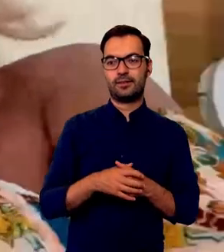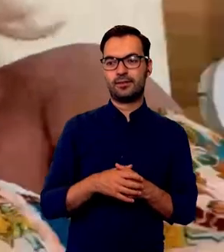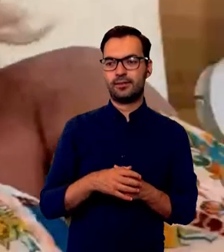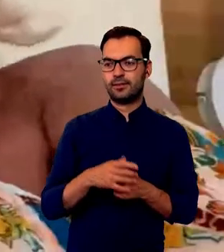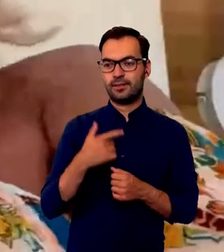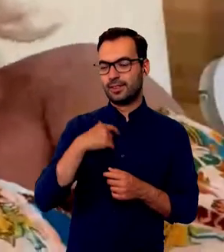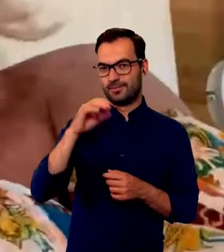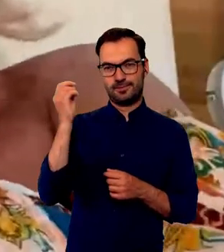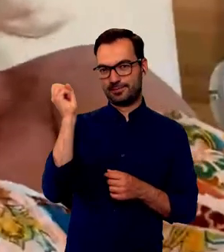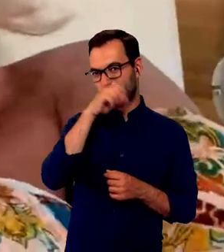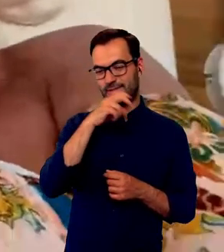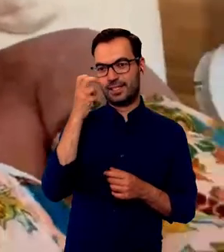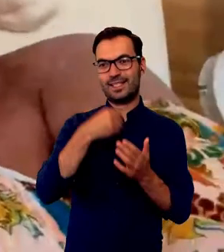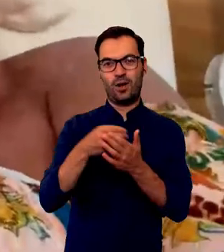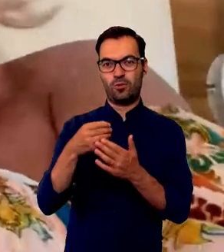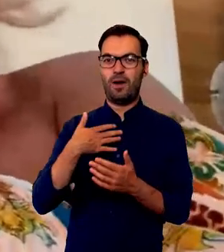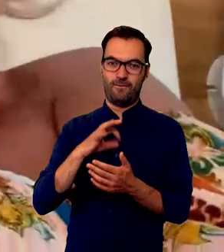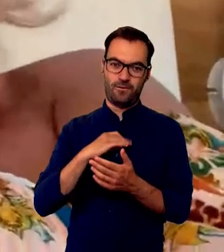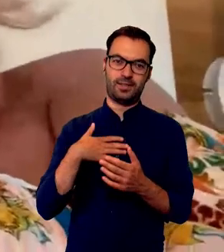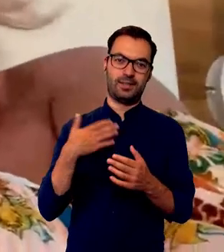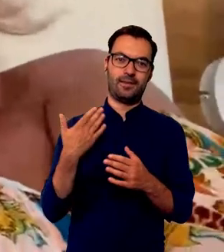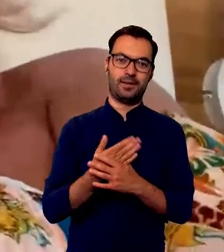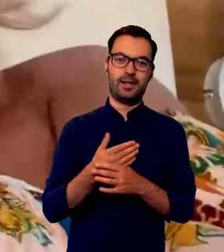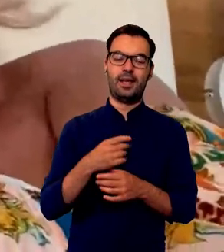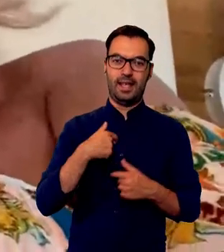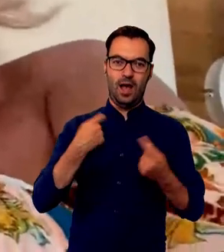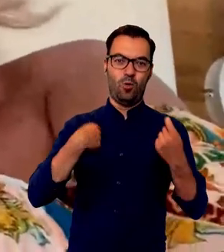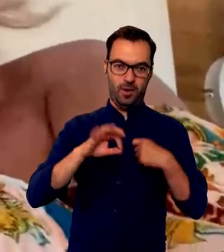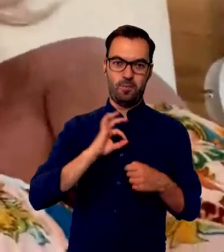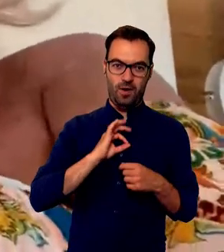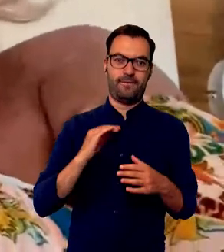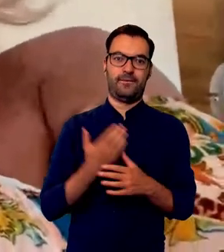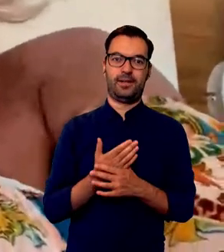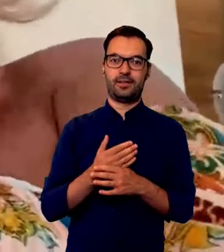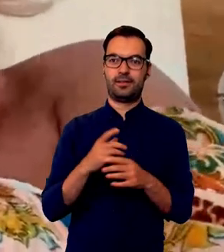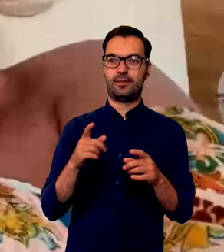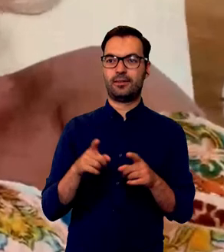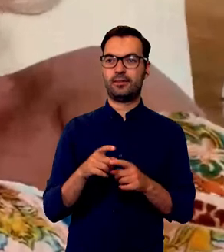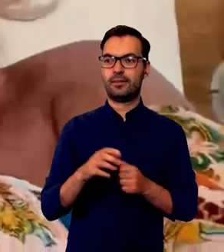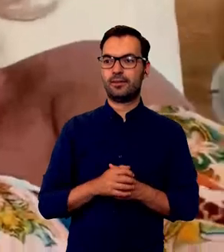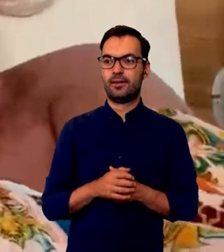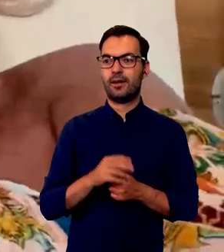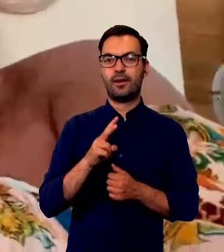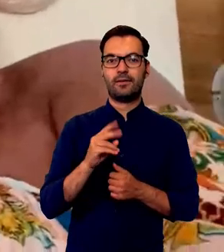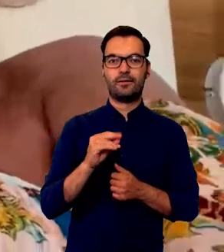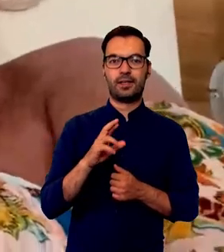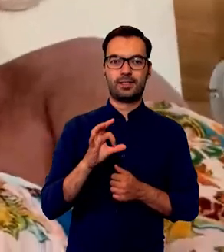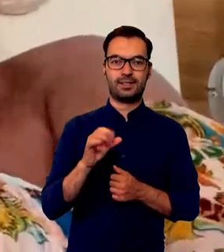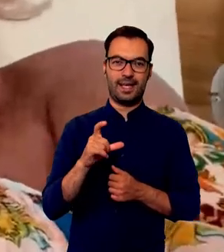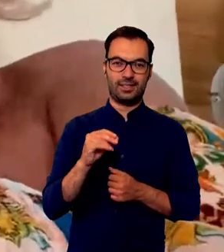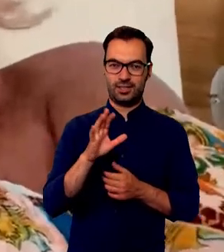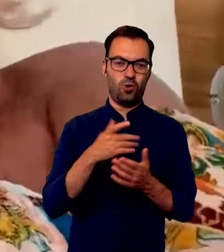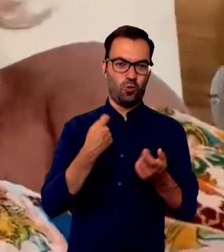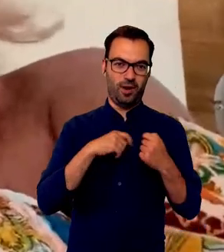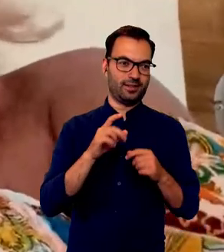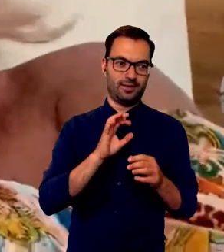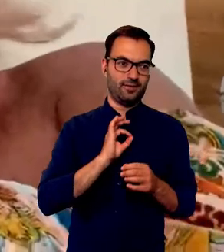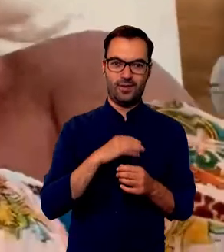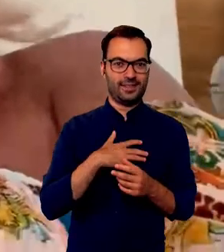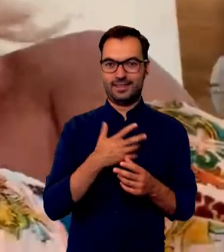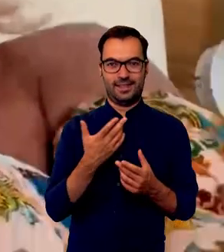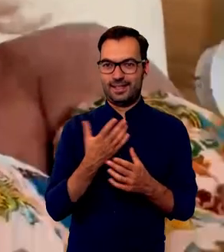bo mam swoją markę i uważam, że Ewa Minga chodzi w Ewie Minga, tak jak niewiele Versace chodzi w Versace, a nie w